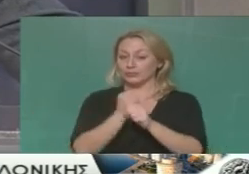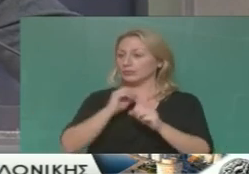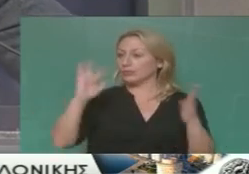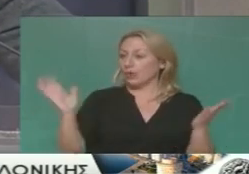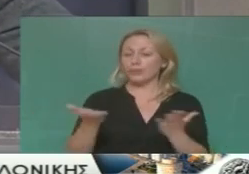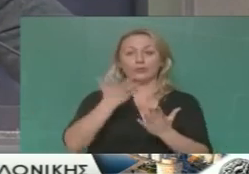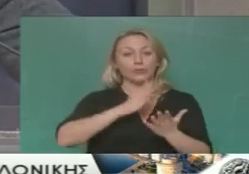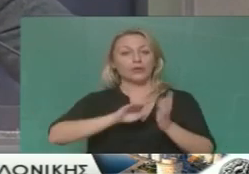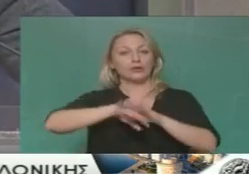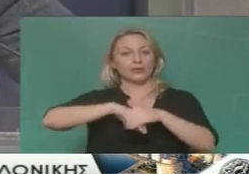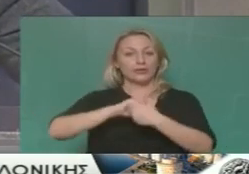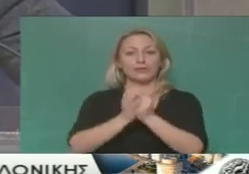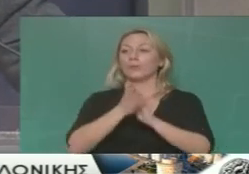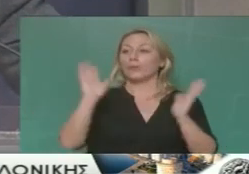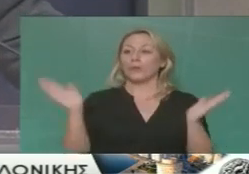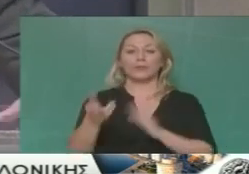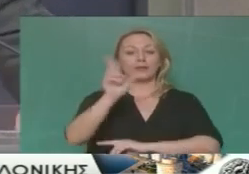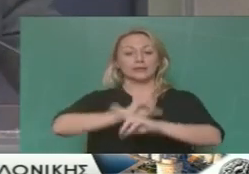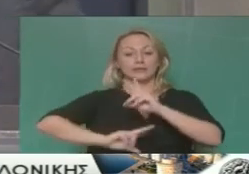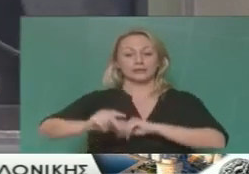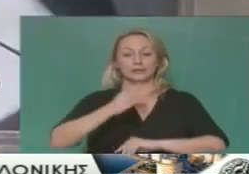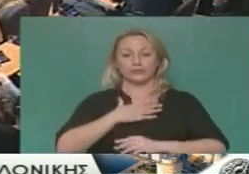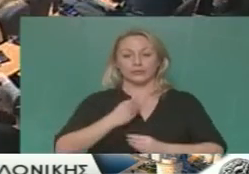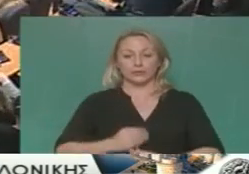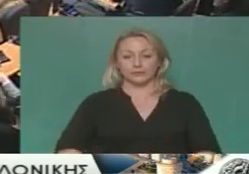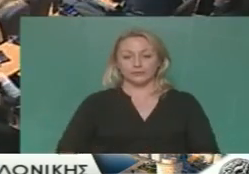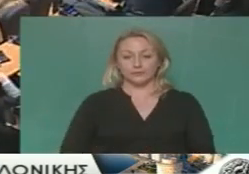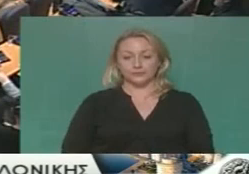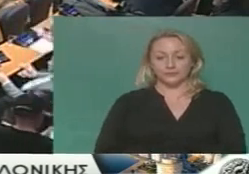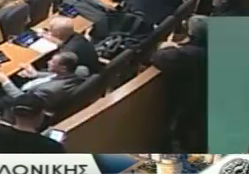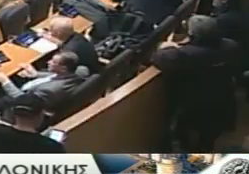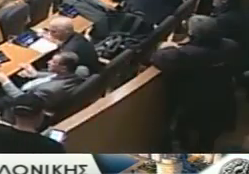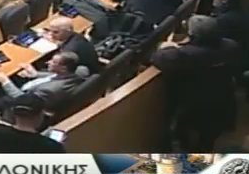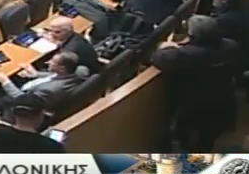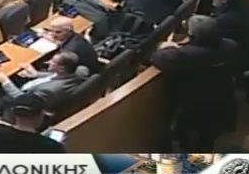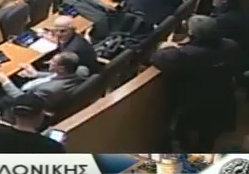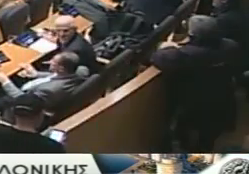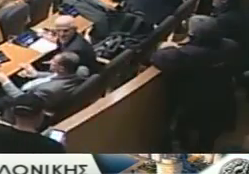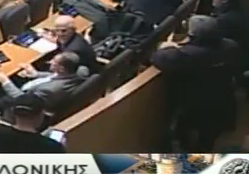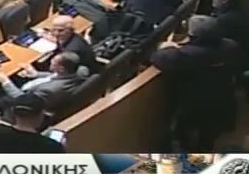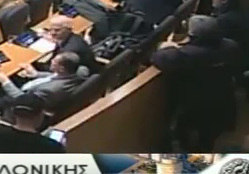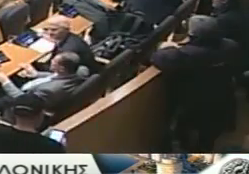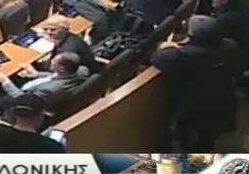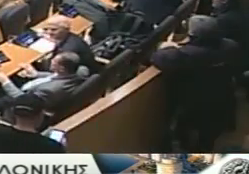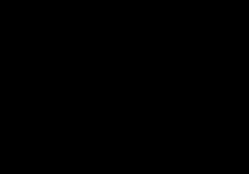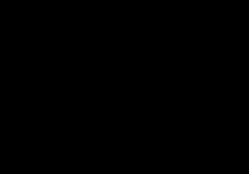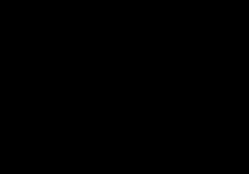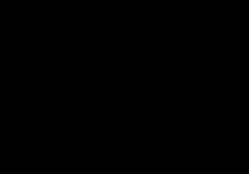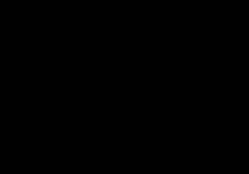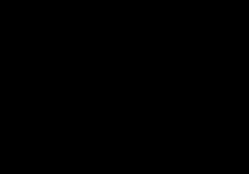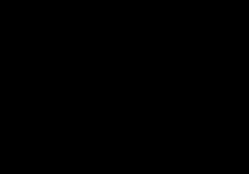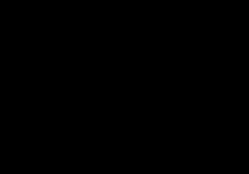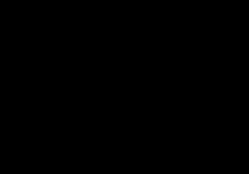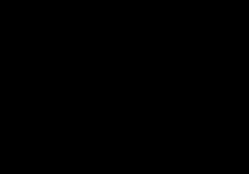διάθεση των οποιοδήποτε για να το συζητήσουμε. Ευχαριστώ. Η κυρία Κυριζίδου από